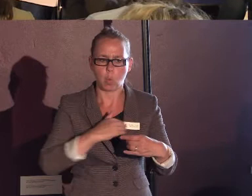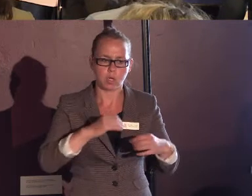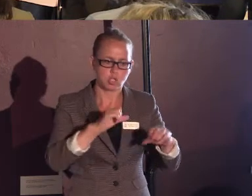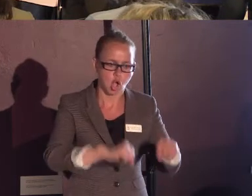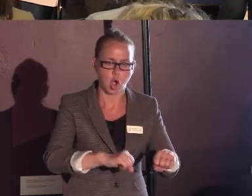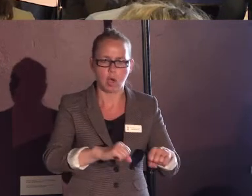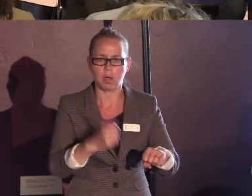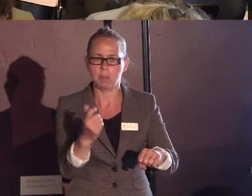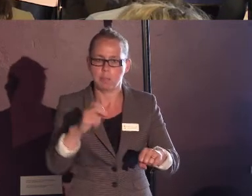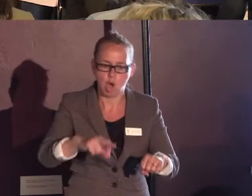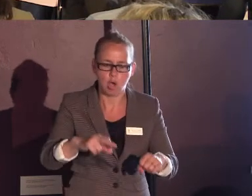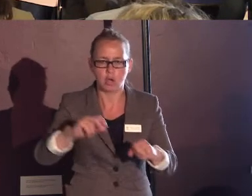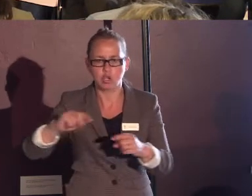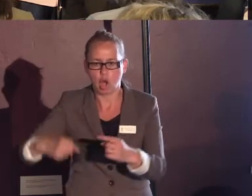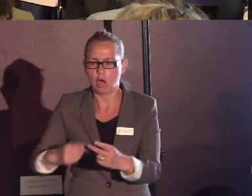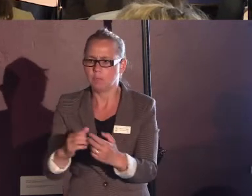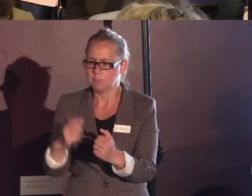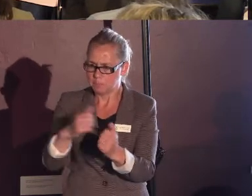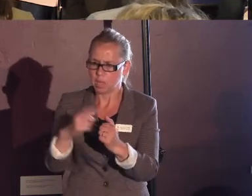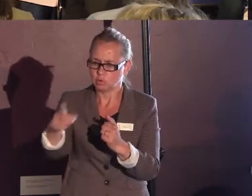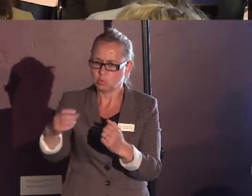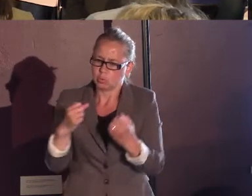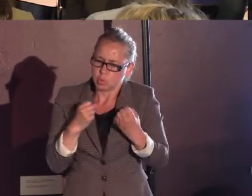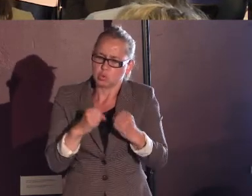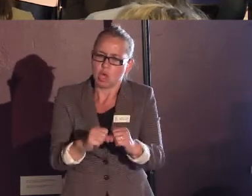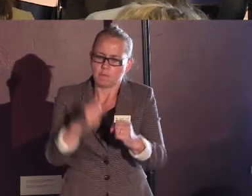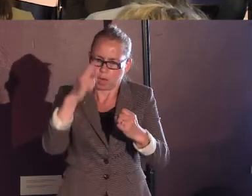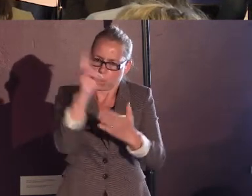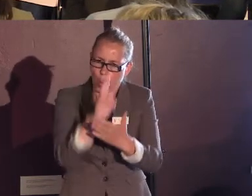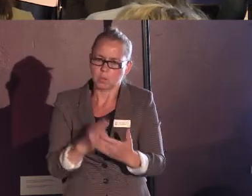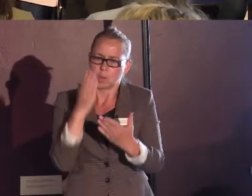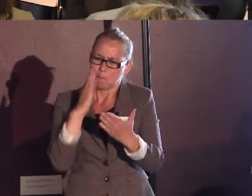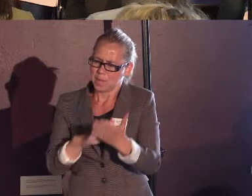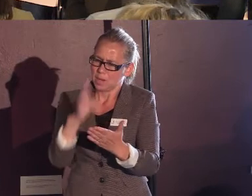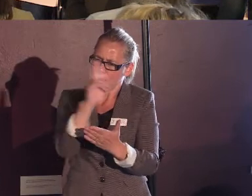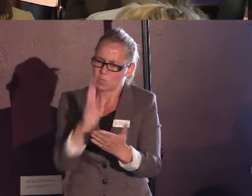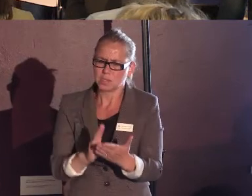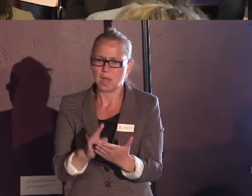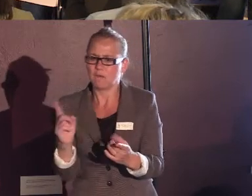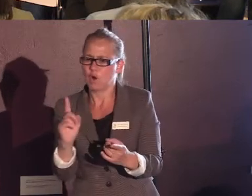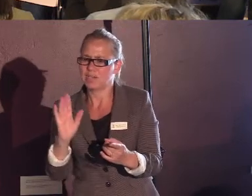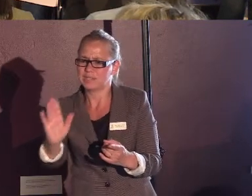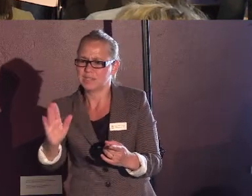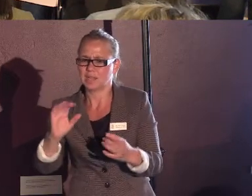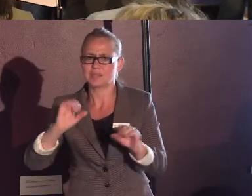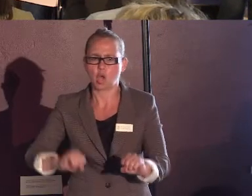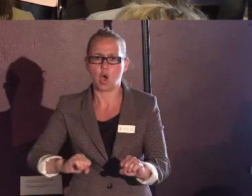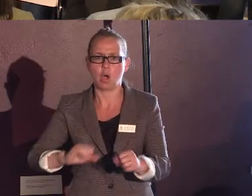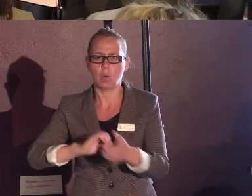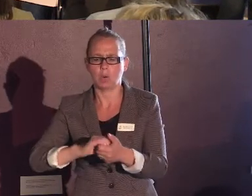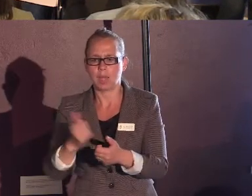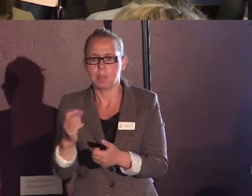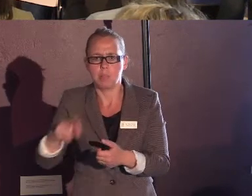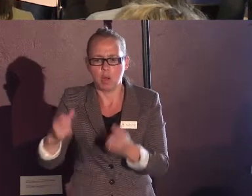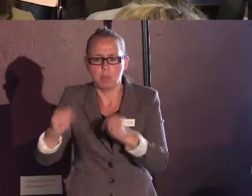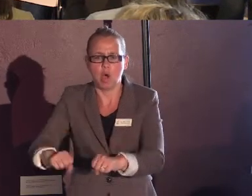skall- och bör-krav, men vad är också du som kulturutövare, konstutövare, bildkonstnär, vad är dina skall- och bör-krav? Och det är ju en förhandling